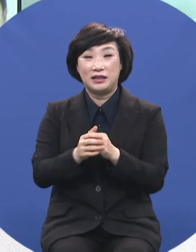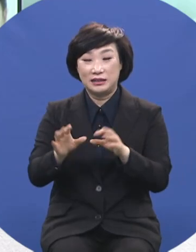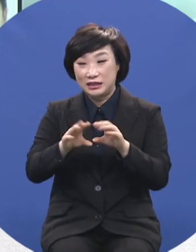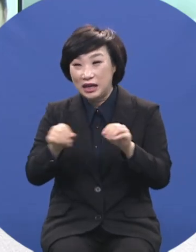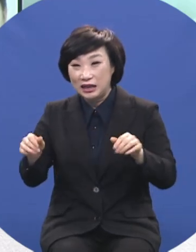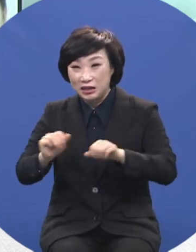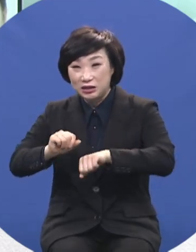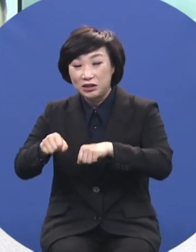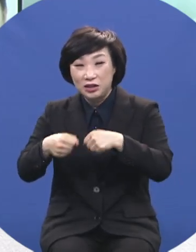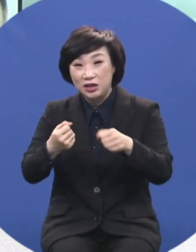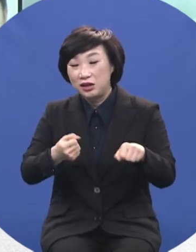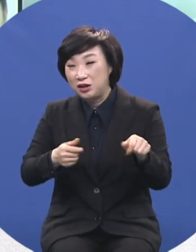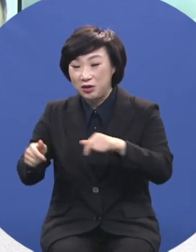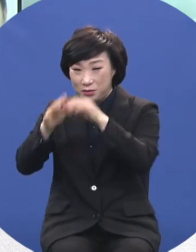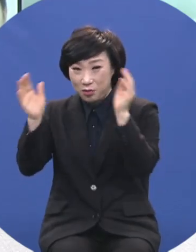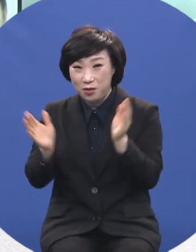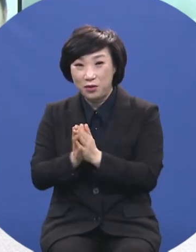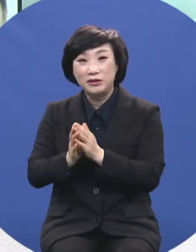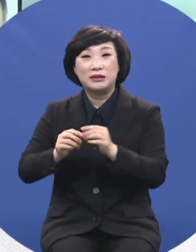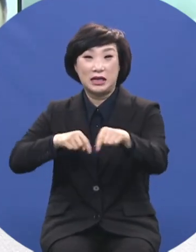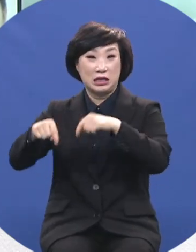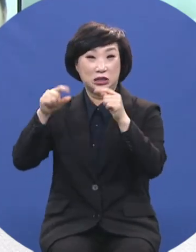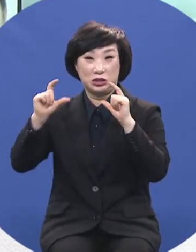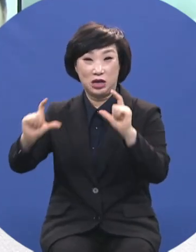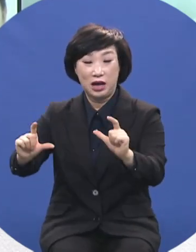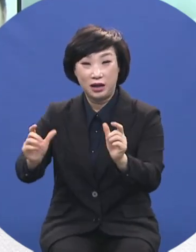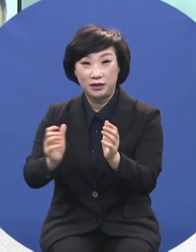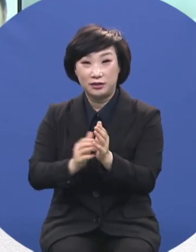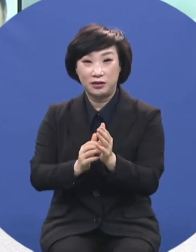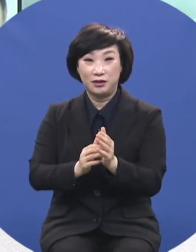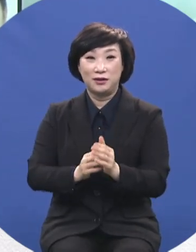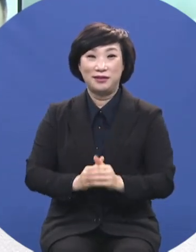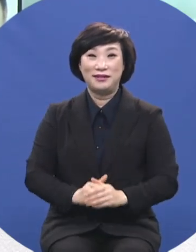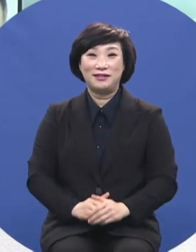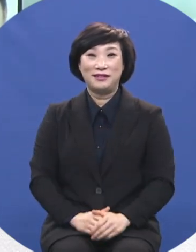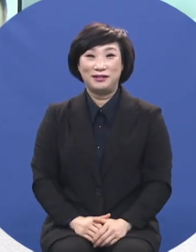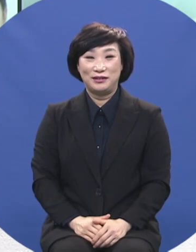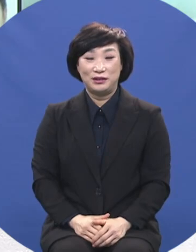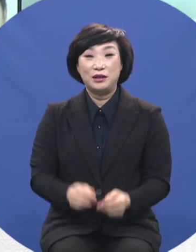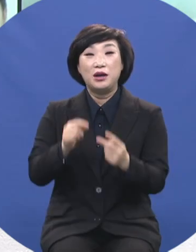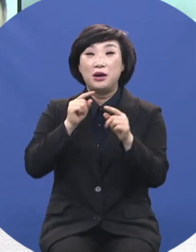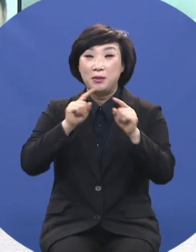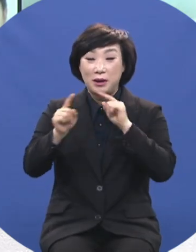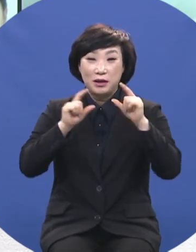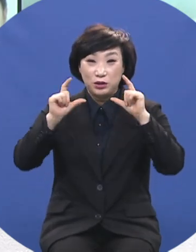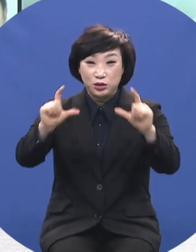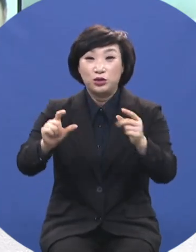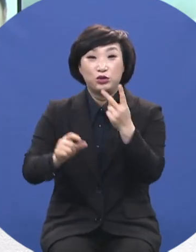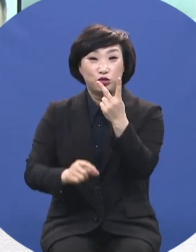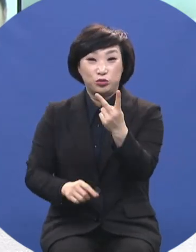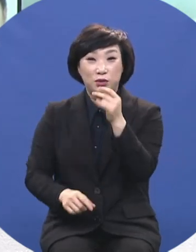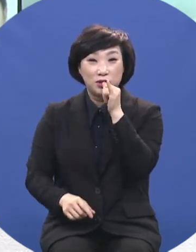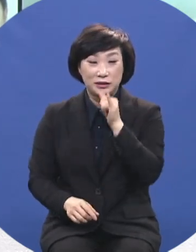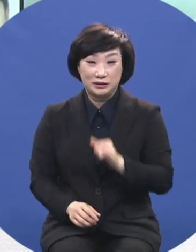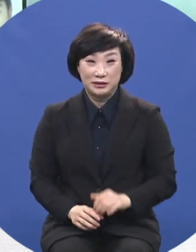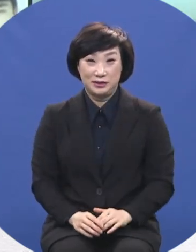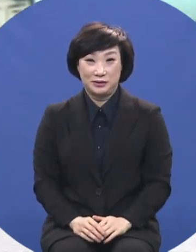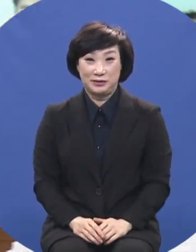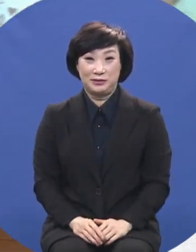모든 생물을 다스리라 하시니라. 예, 두 번 말씀하셔 이렇게.